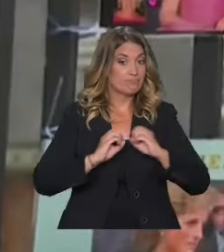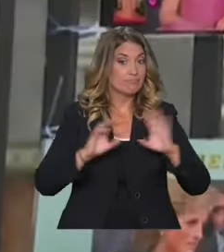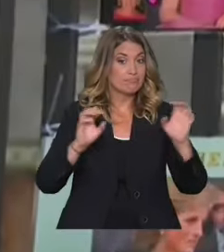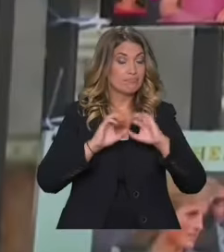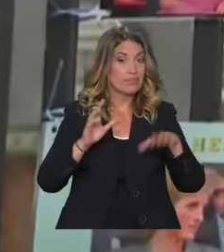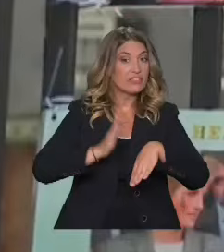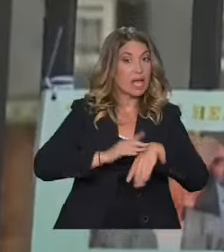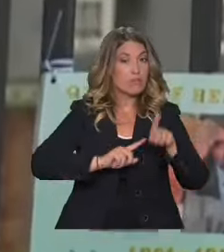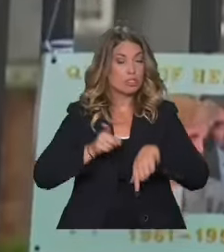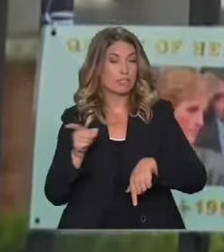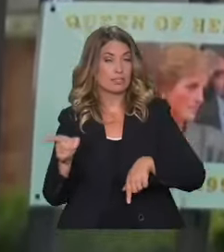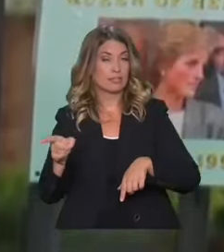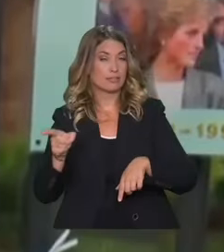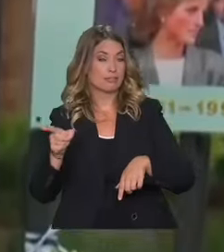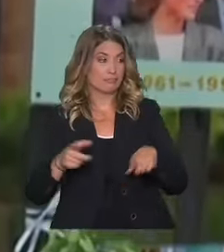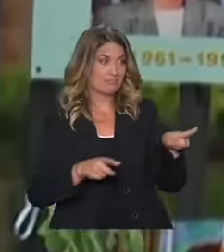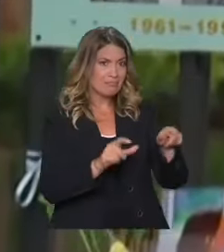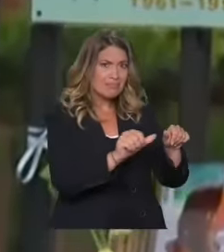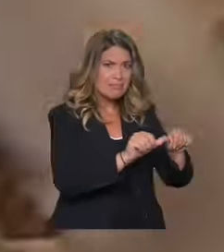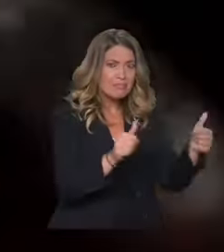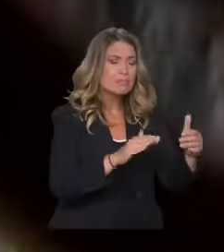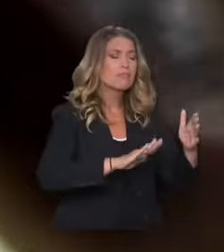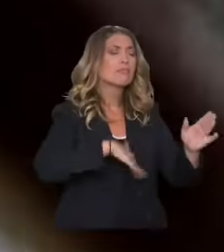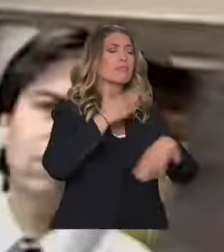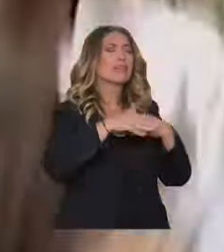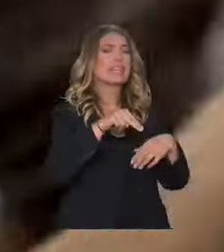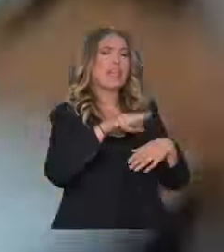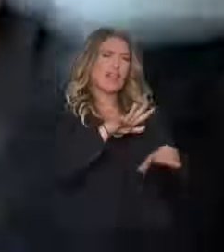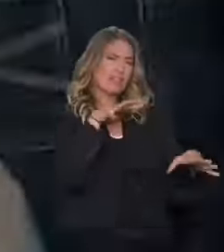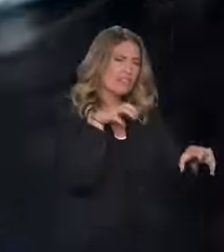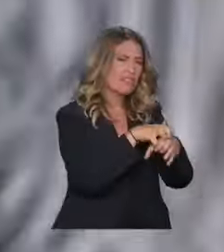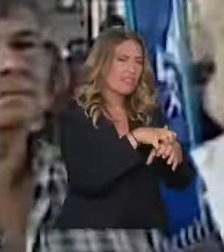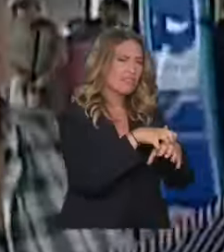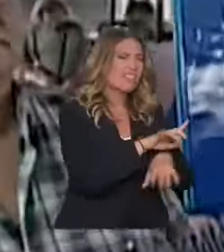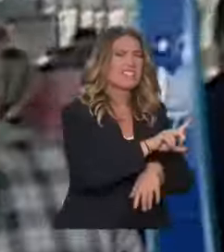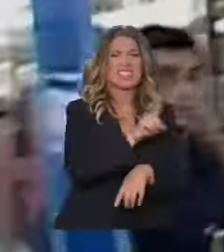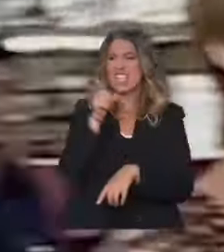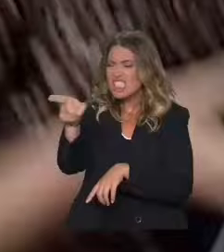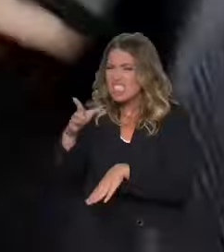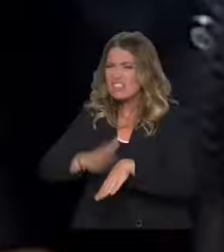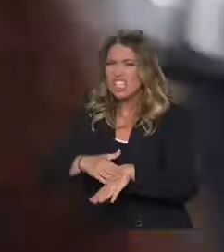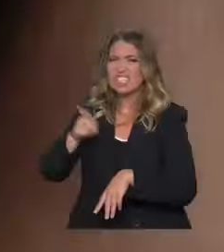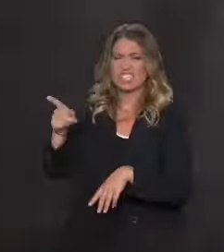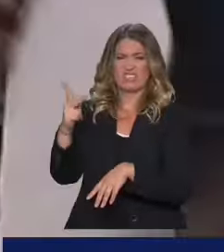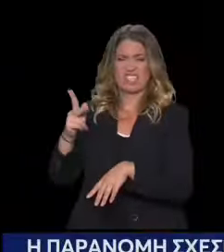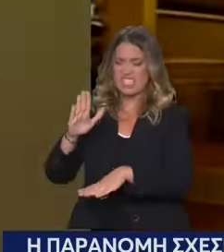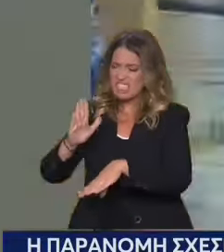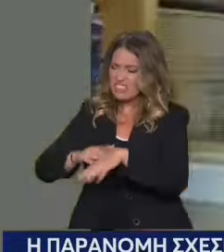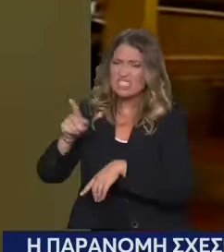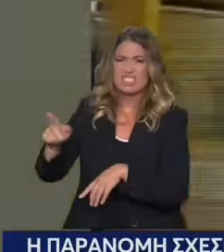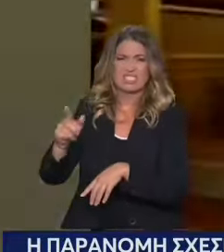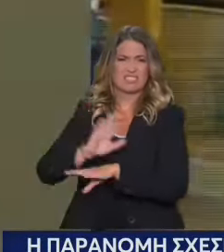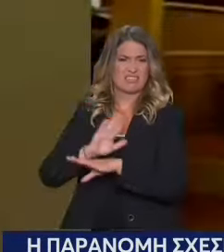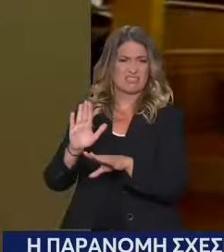they? Μετά το πριγκιπικό διαζύγιο και τον θάνατο της Νταϊάννα, πολλοί στράφηκαν εκ νέου κατά της Καμίλα. Χρειάστηκαν δύο χρόνια για